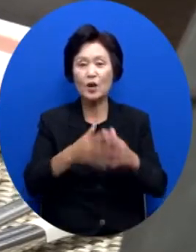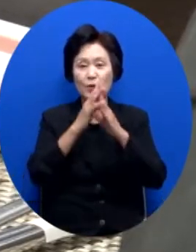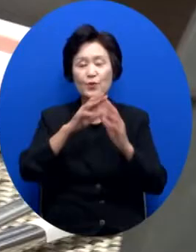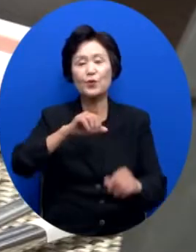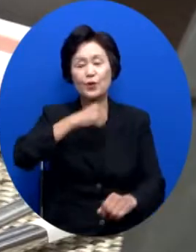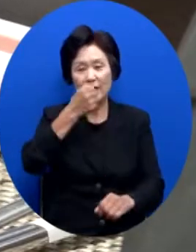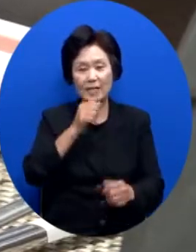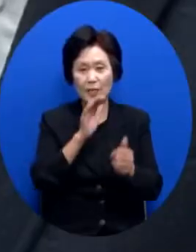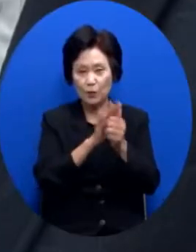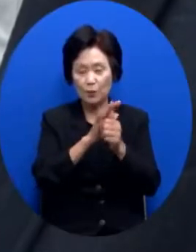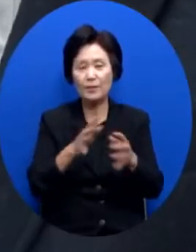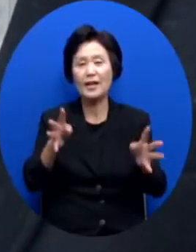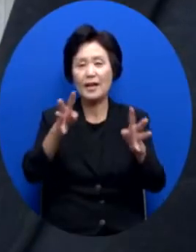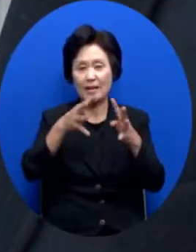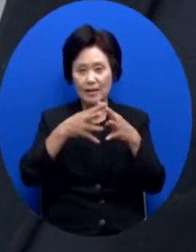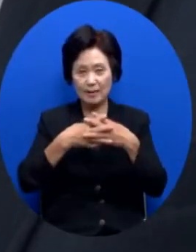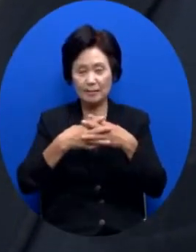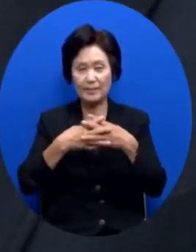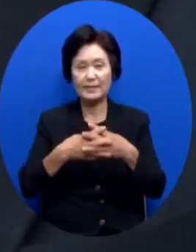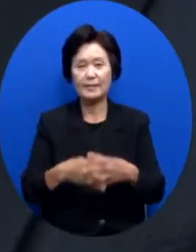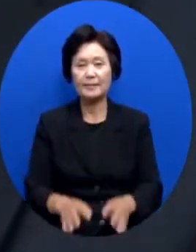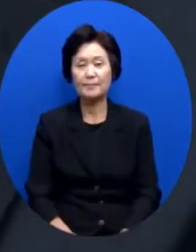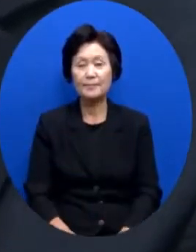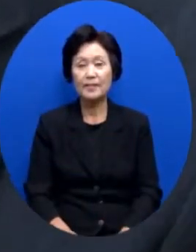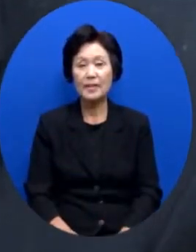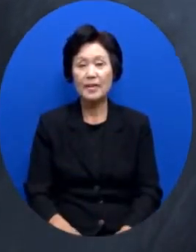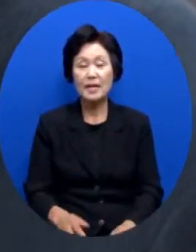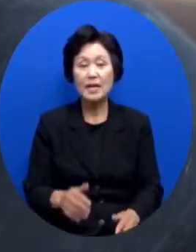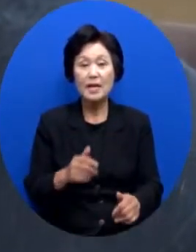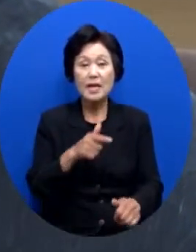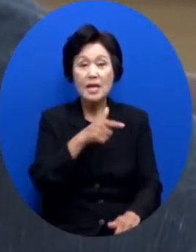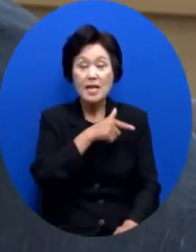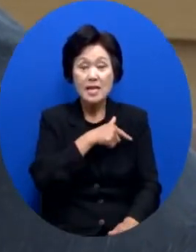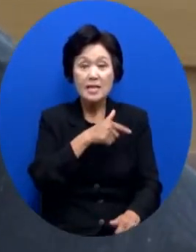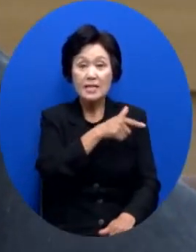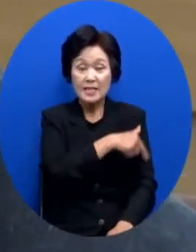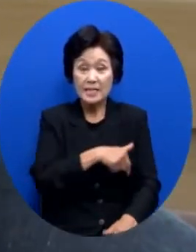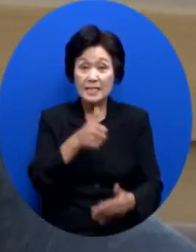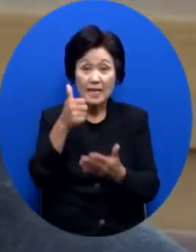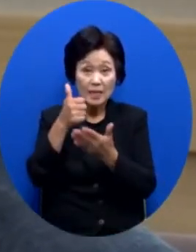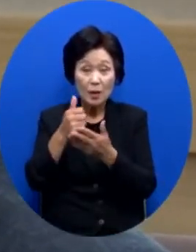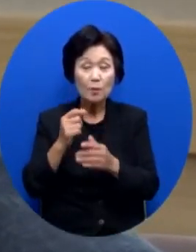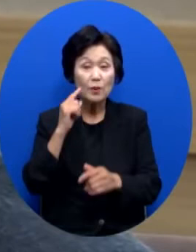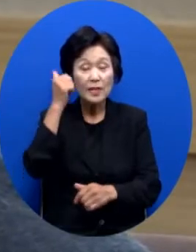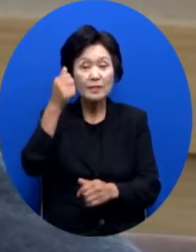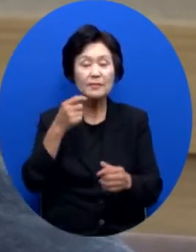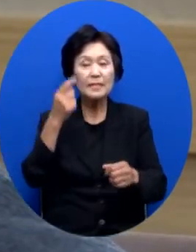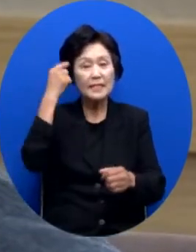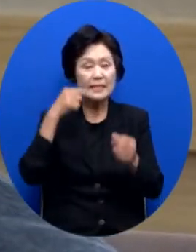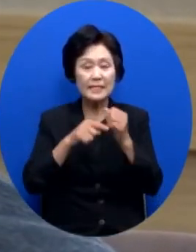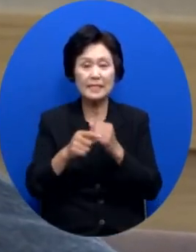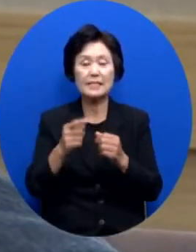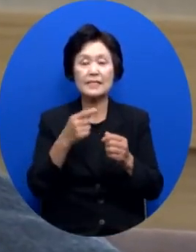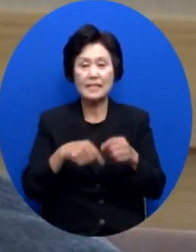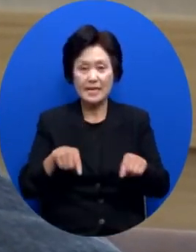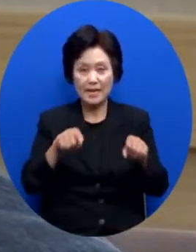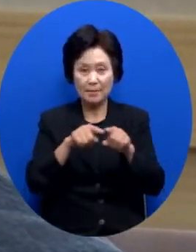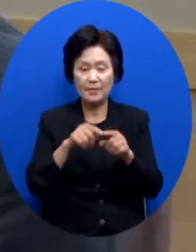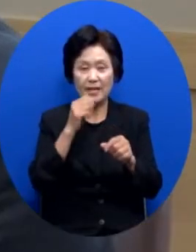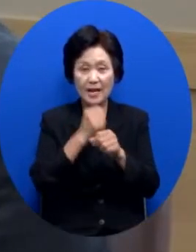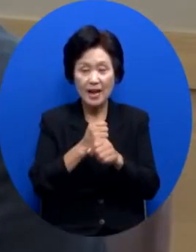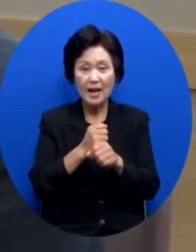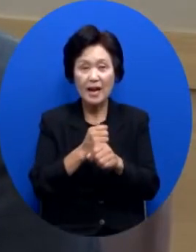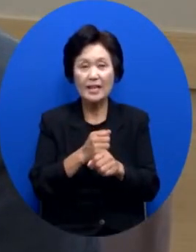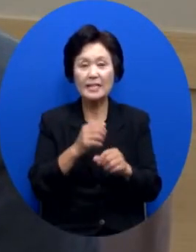합의했습니다 한옥 기독교 선교회 이사장 인명진 목사는 뜻을 함께하는 지역 교회들의 재정적 지원과 참여가